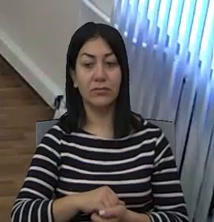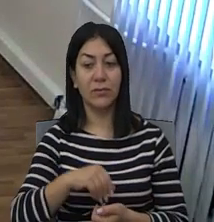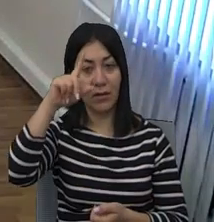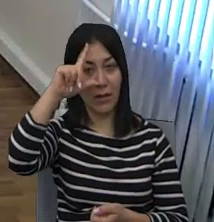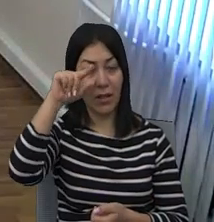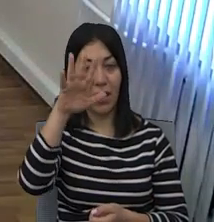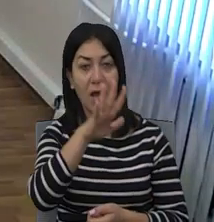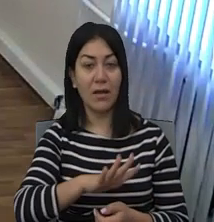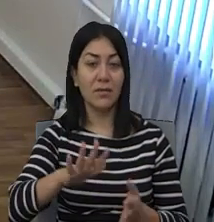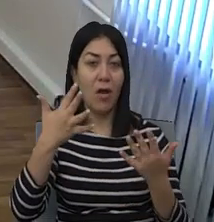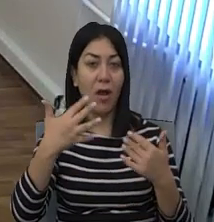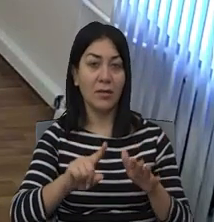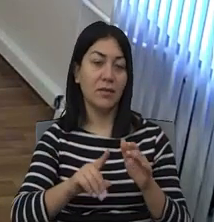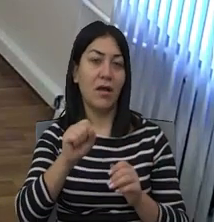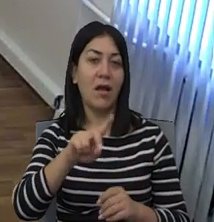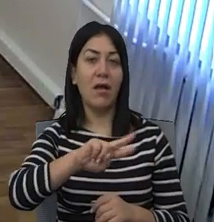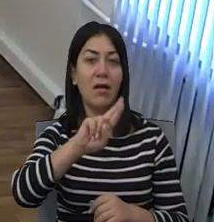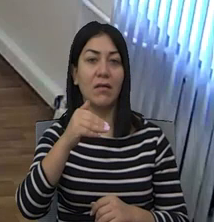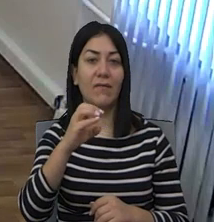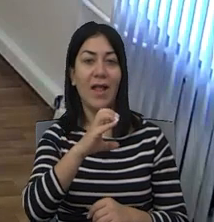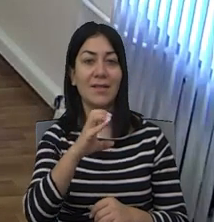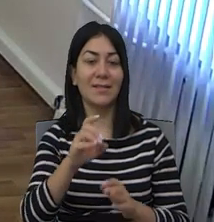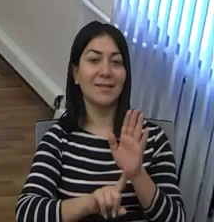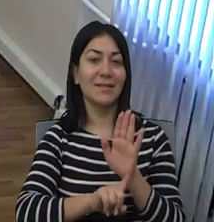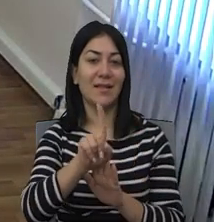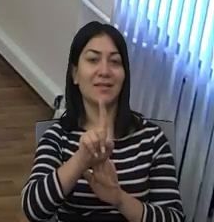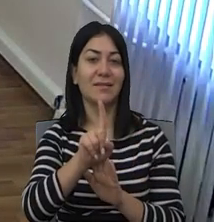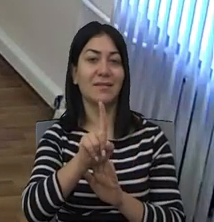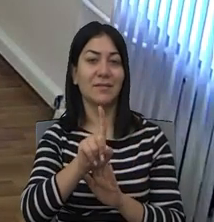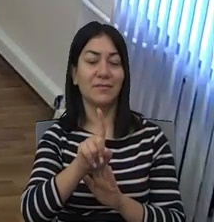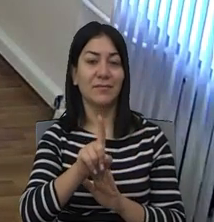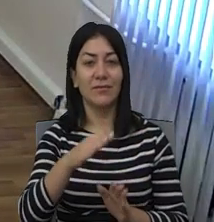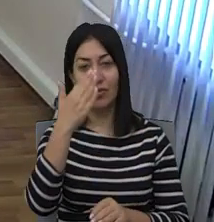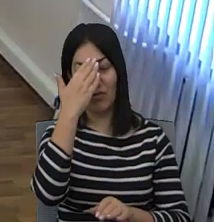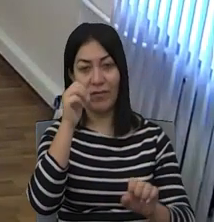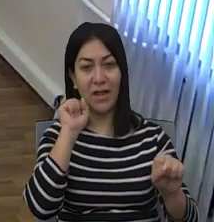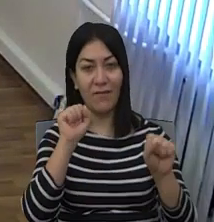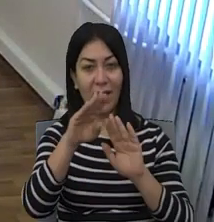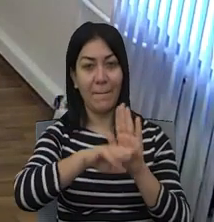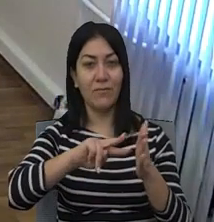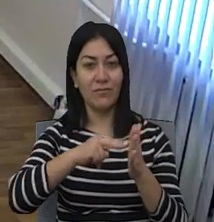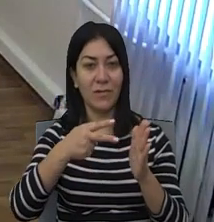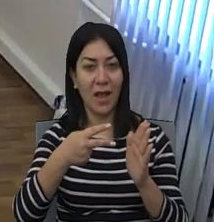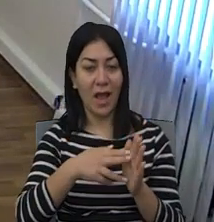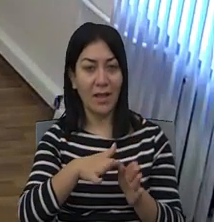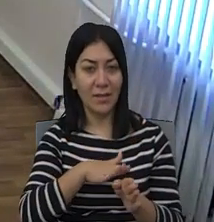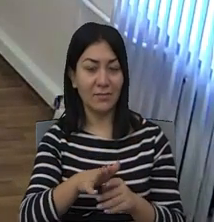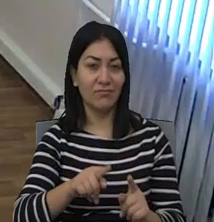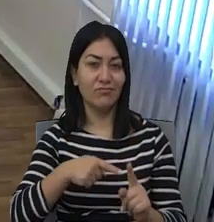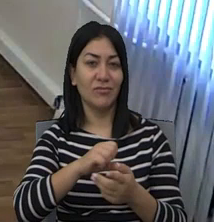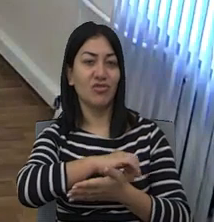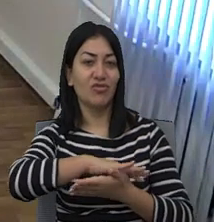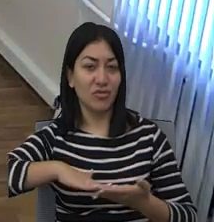Հայաստանում արդեն իսկ IFES հաստատության կողմից իրականաց փող ծրագրերը եւ